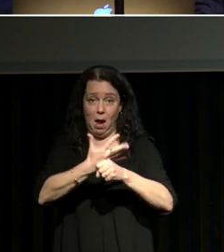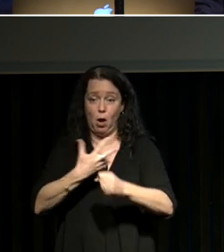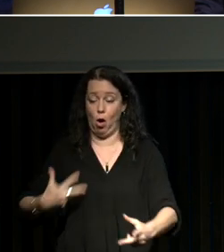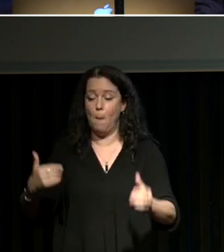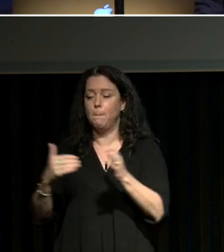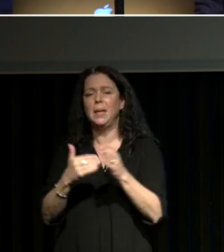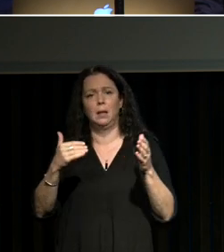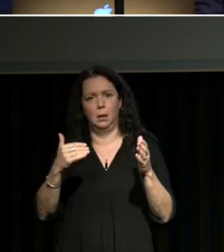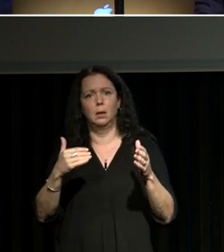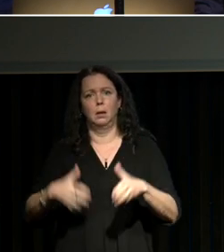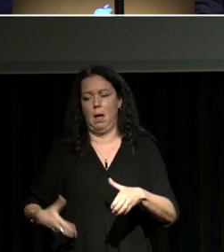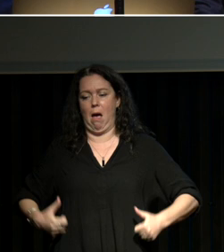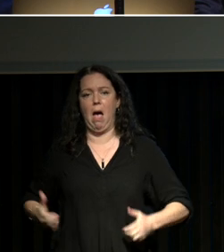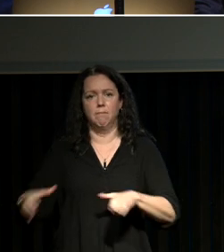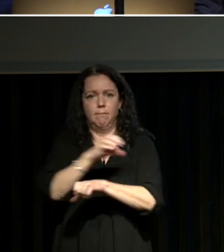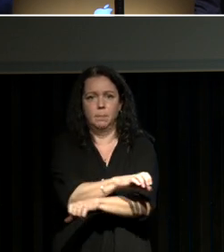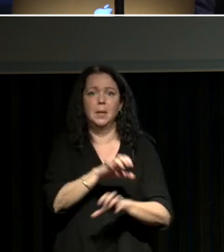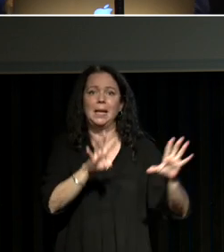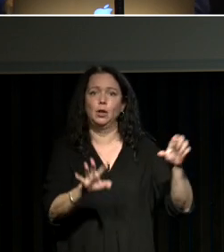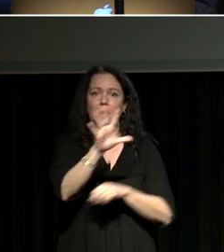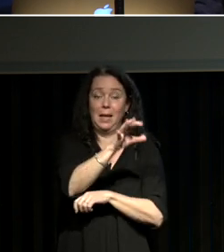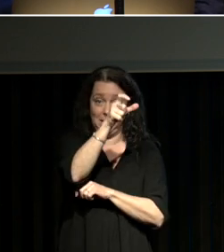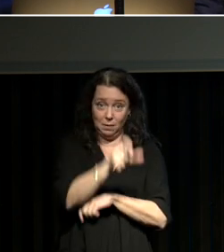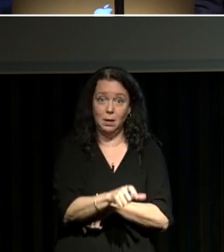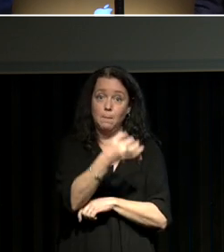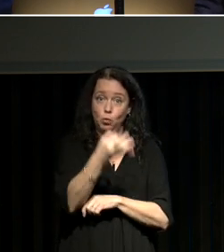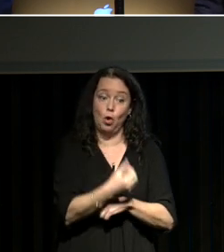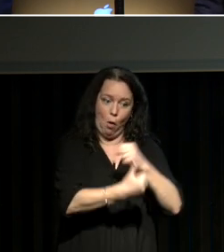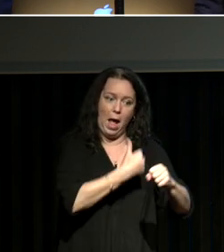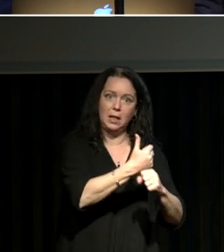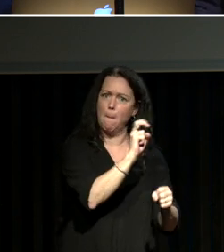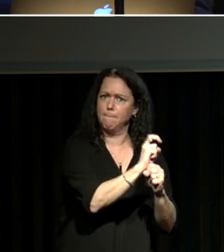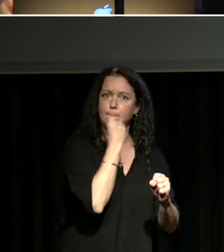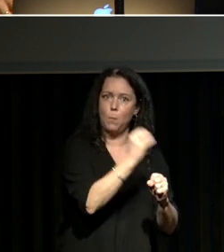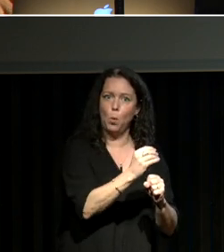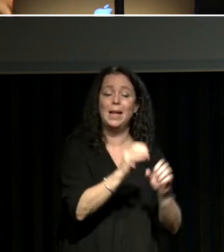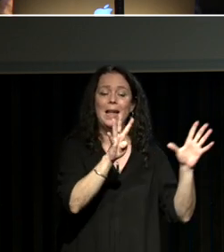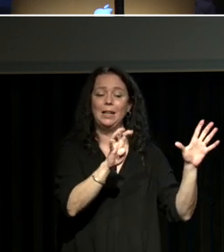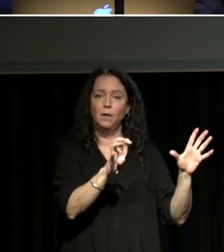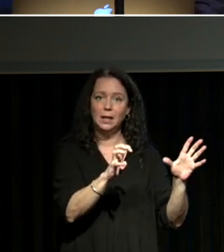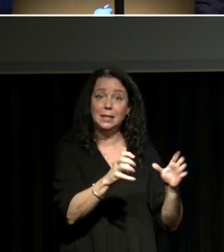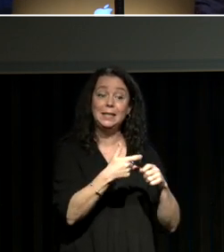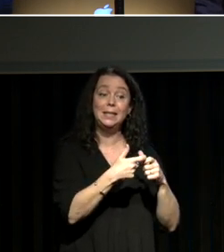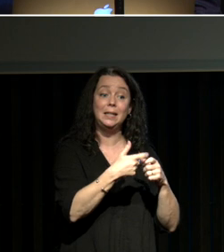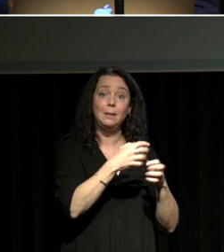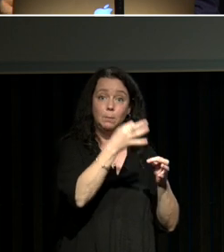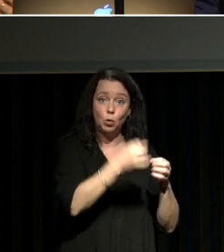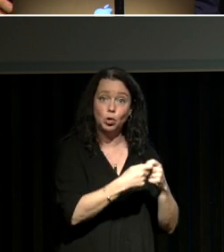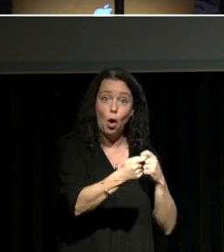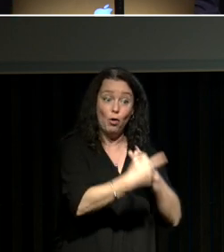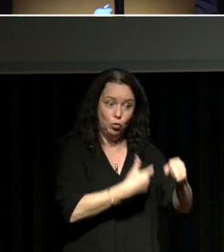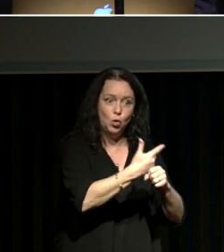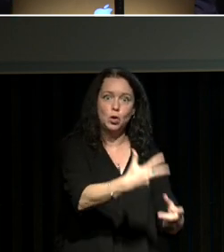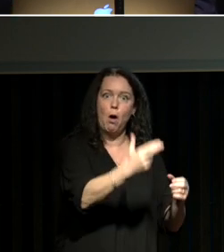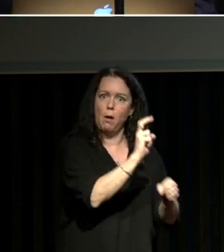transplantations rénales, et bien c'est 95% de survie de greffons à 1 an et 90% de survie de greffons à 2 ans. Ce qui